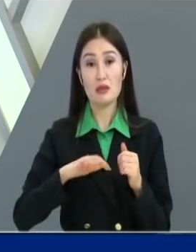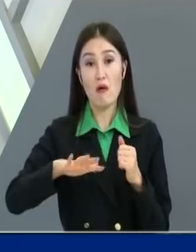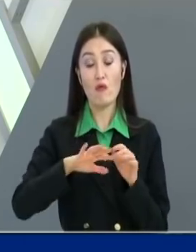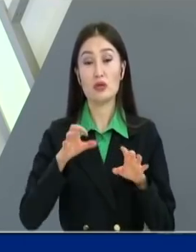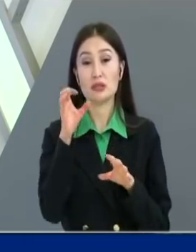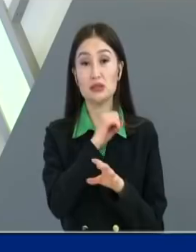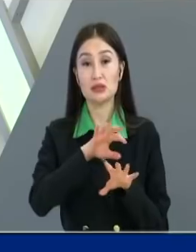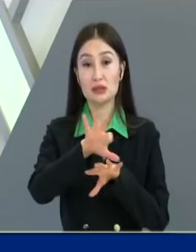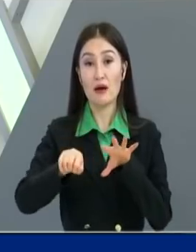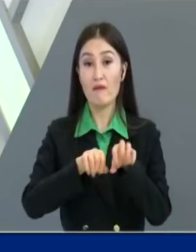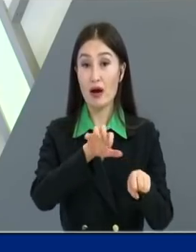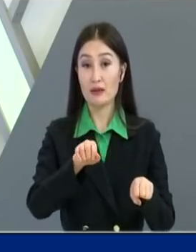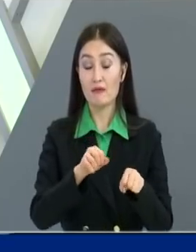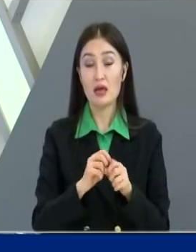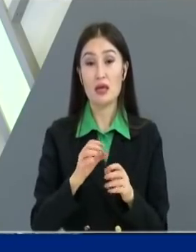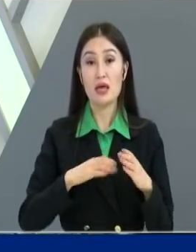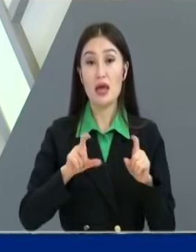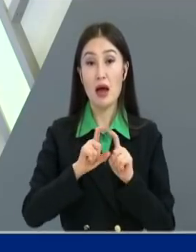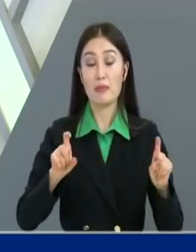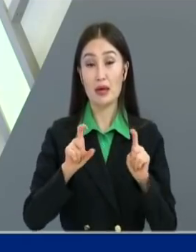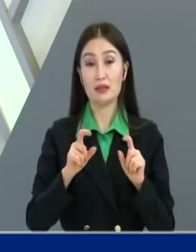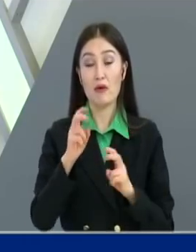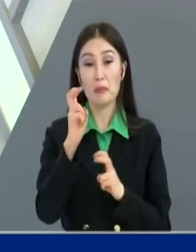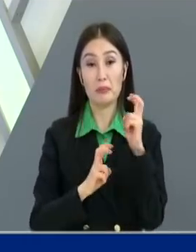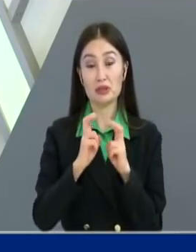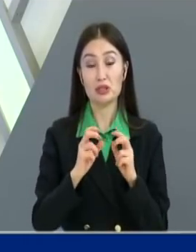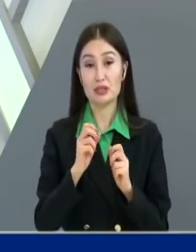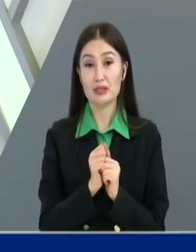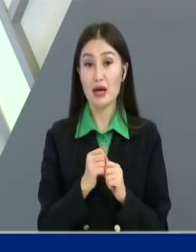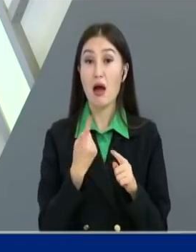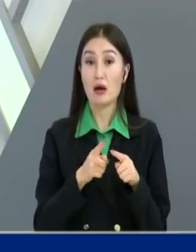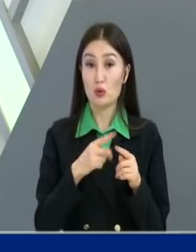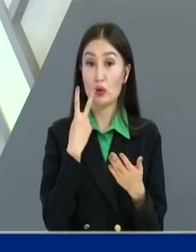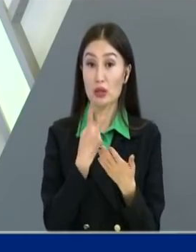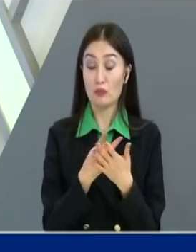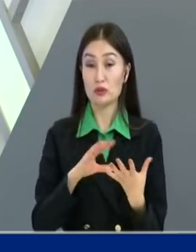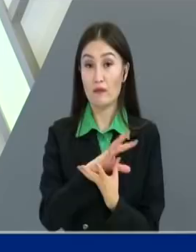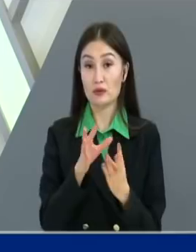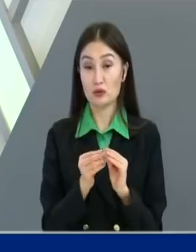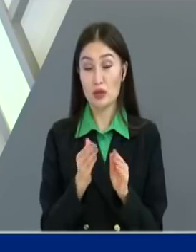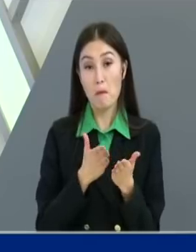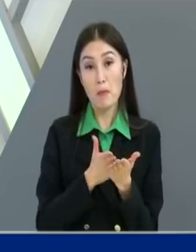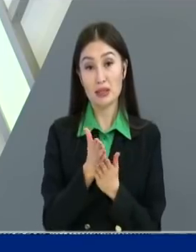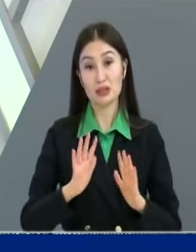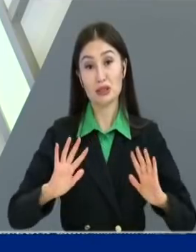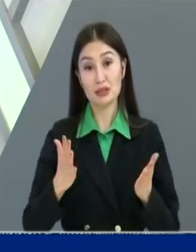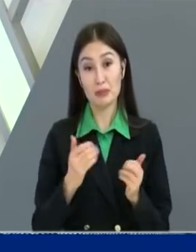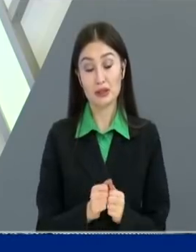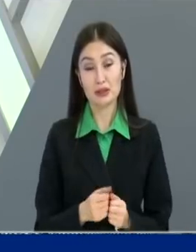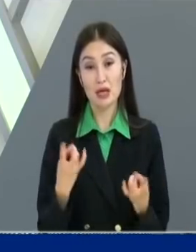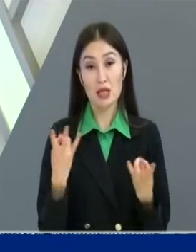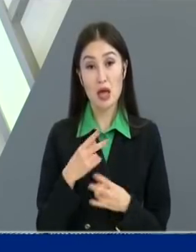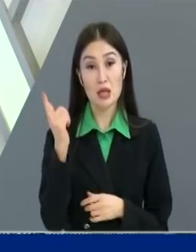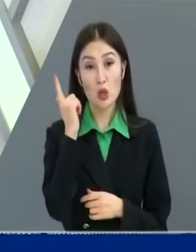захватов госорганов и объектов промышленности и предпринимательства, которые наблюдаются в результате последних политических событий. Надо